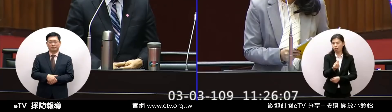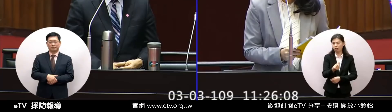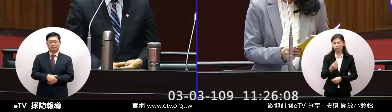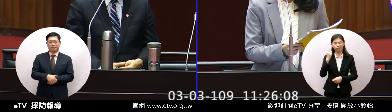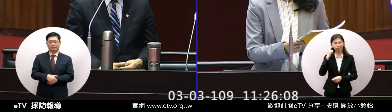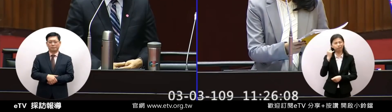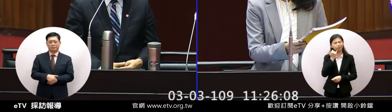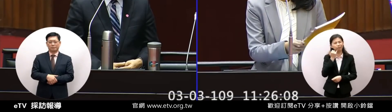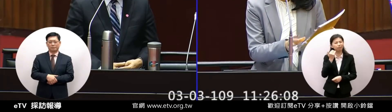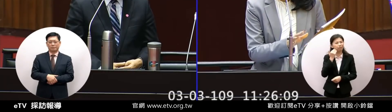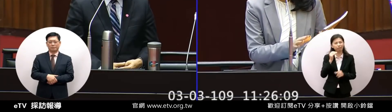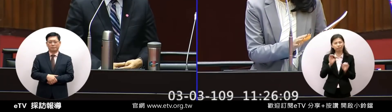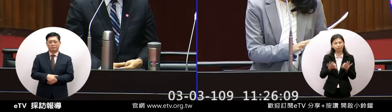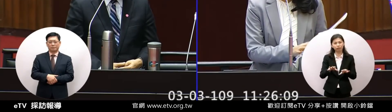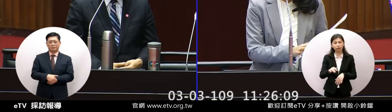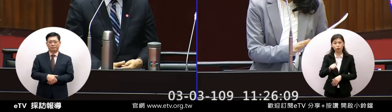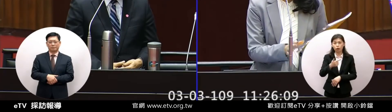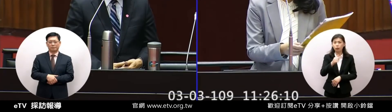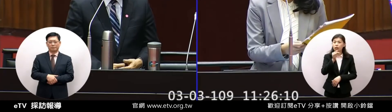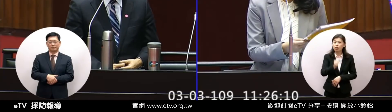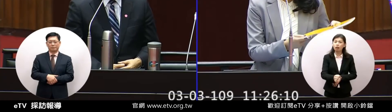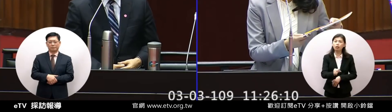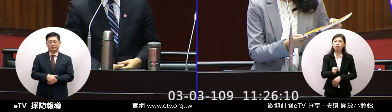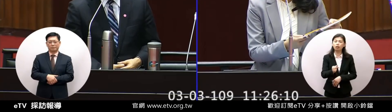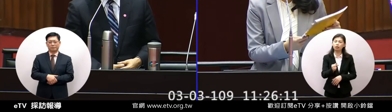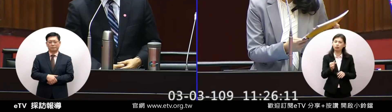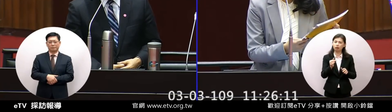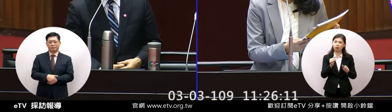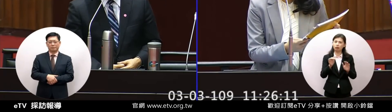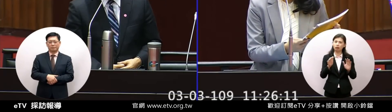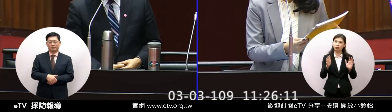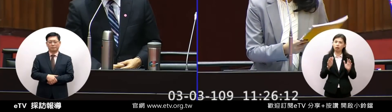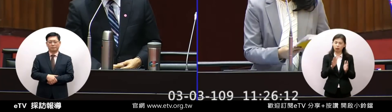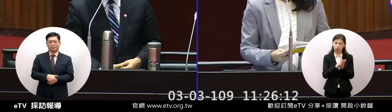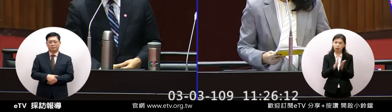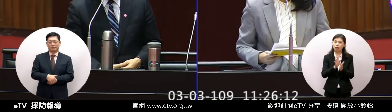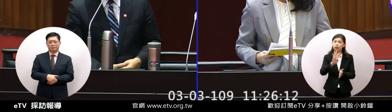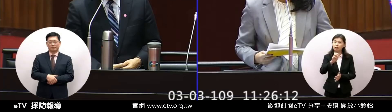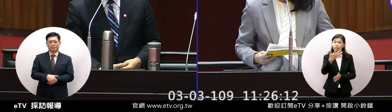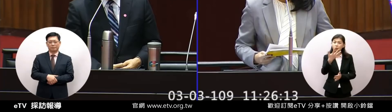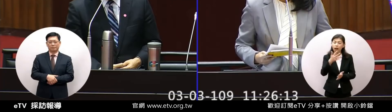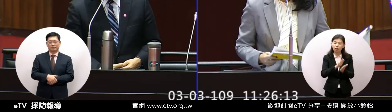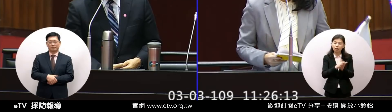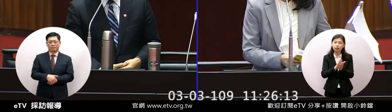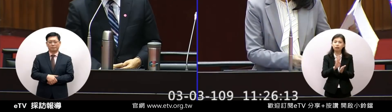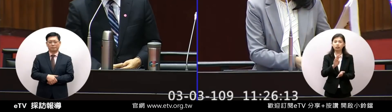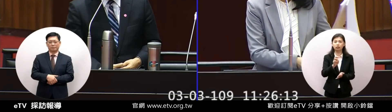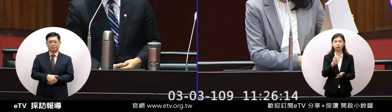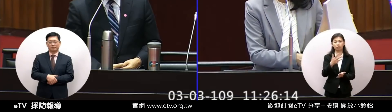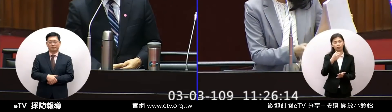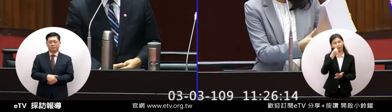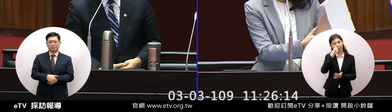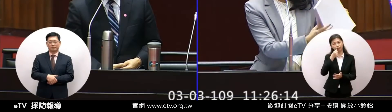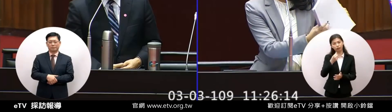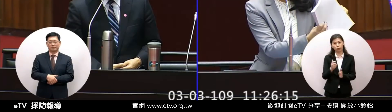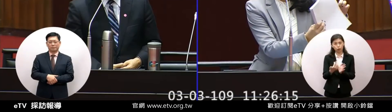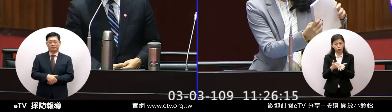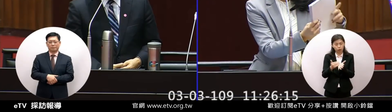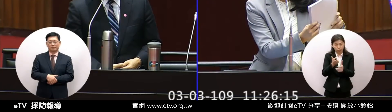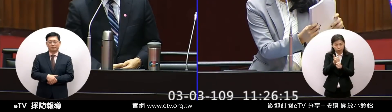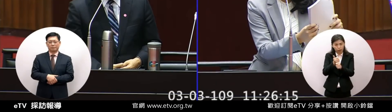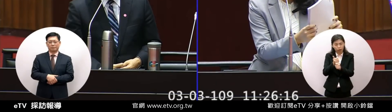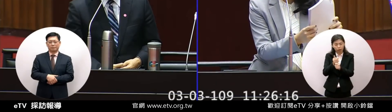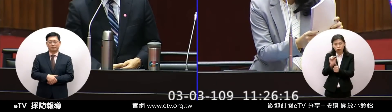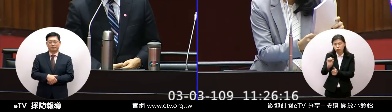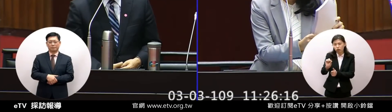非常的可惜，因为呢，600亿的这个预算在里面大概就是48页。那你可以看到，我们这个立法院的预算中心的这个预